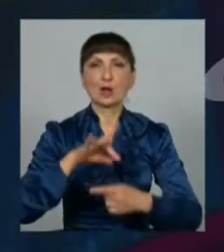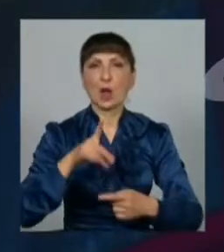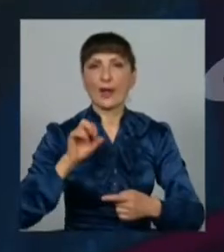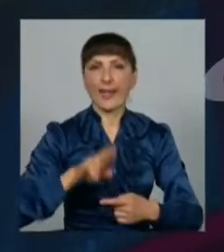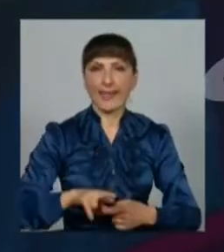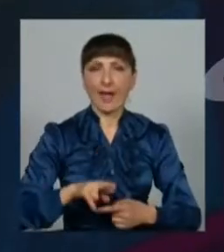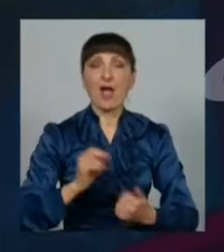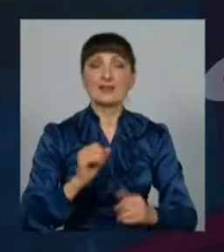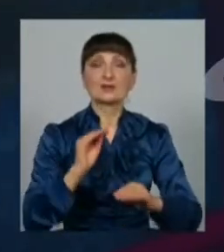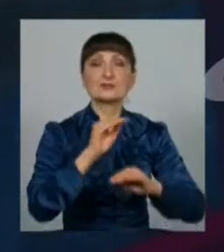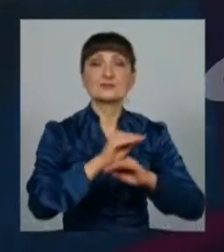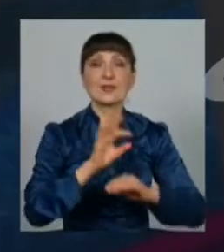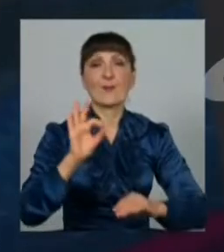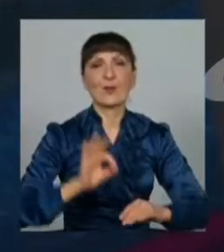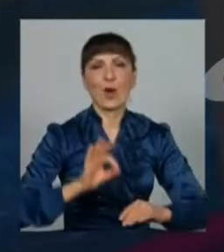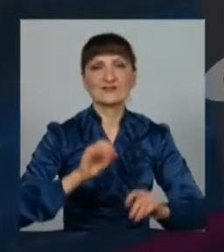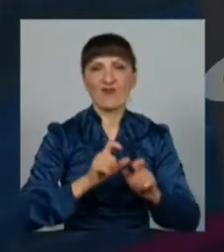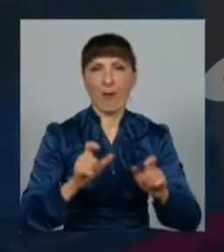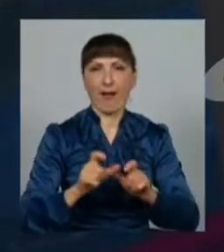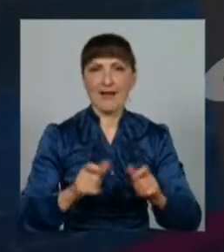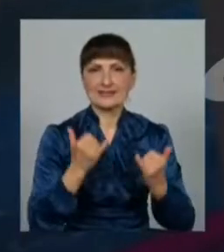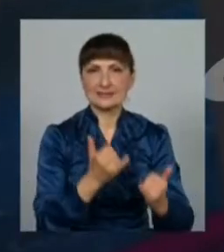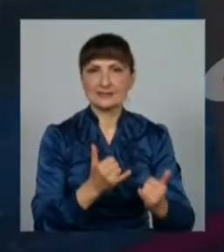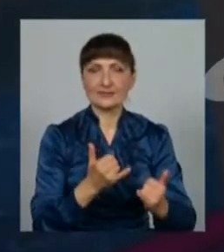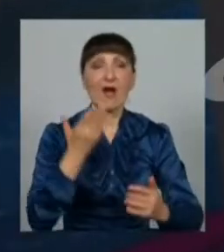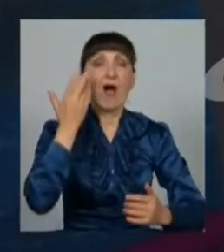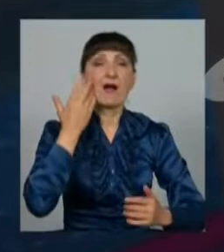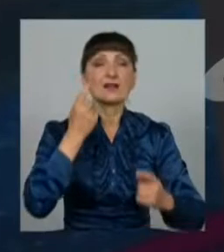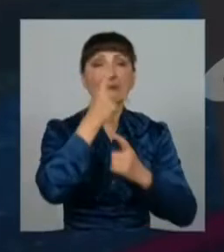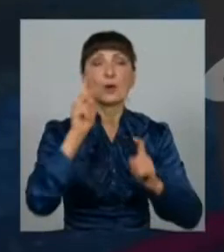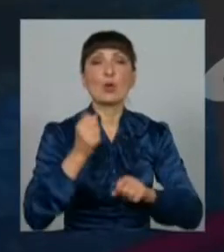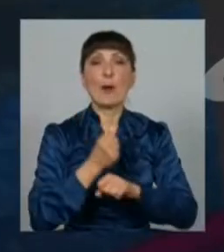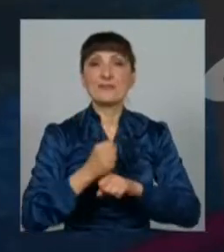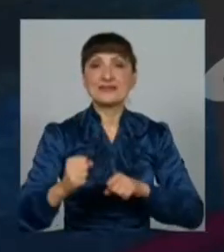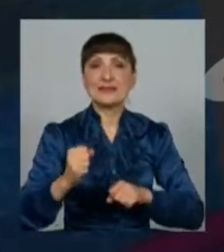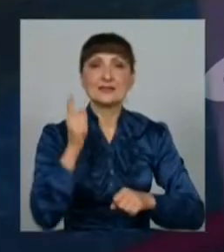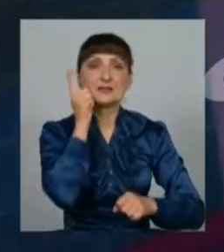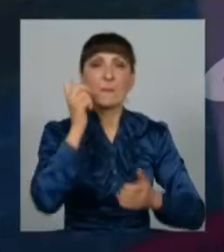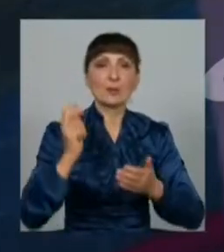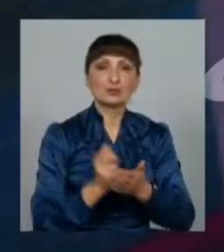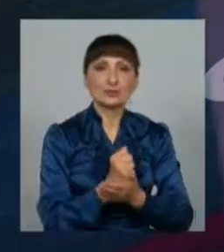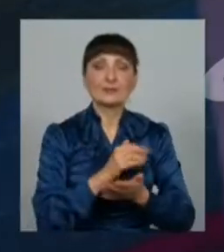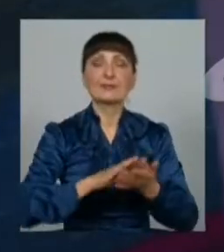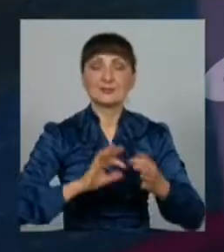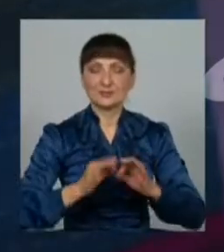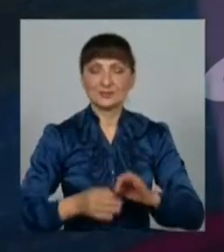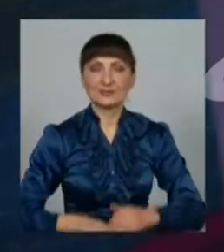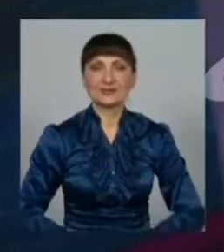обладателем дополнительных скидок в отдельных магазинах. А вот когда объявят победителя, расскажет Аян Рафина Рикпаева.